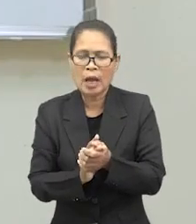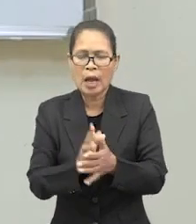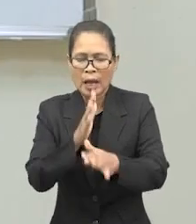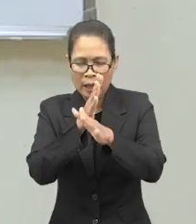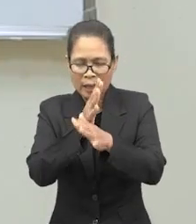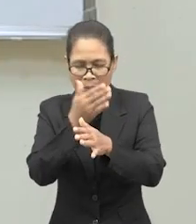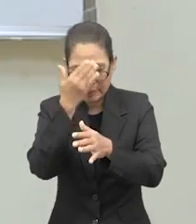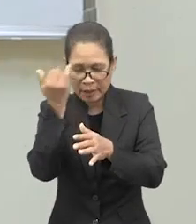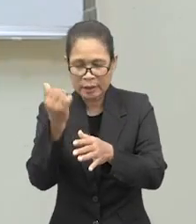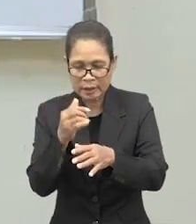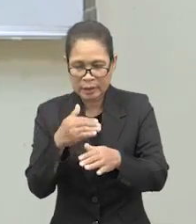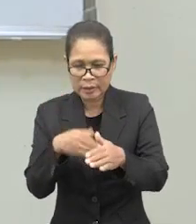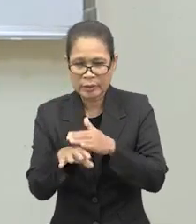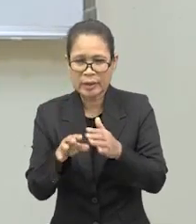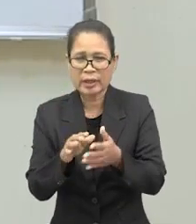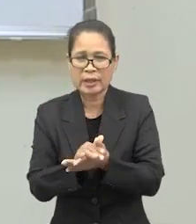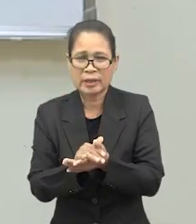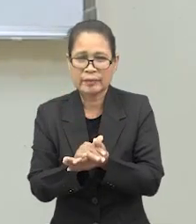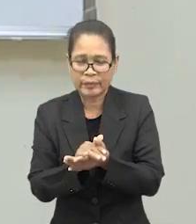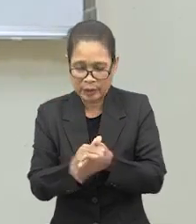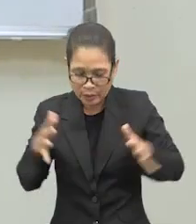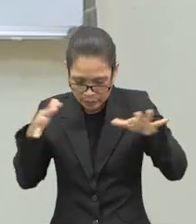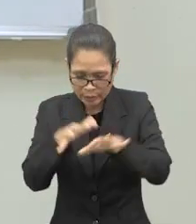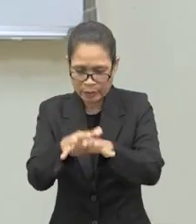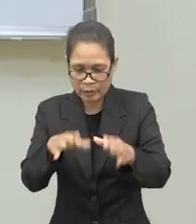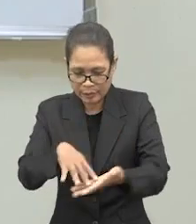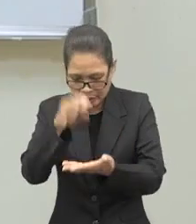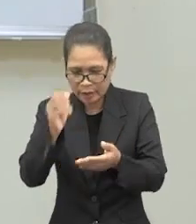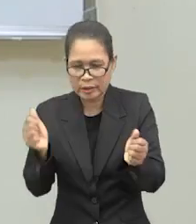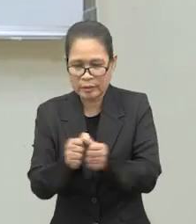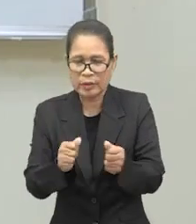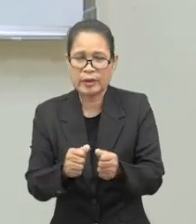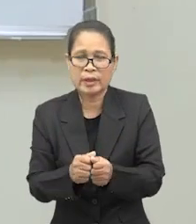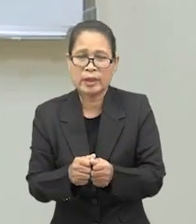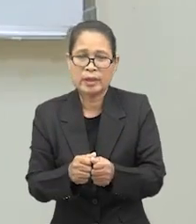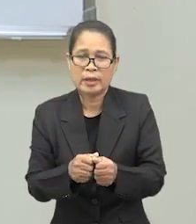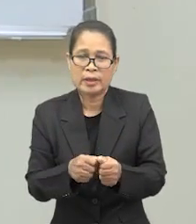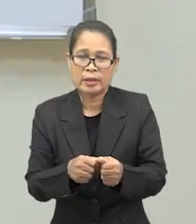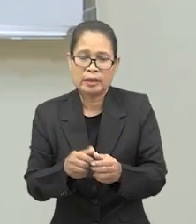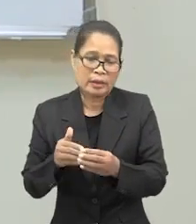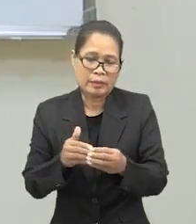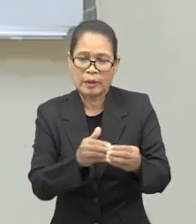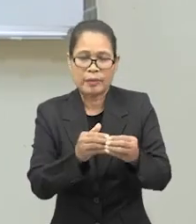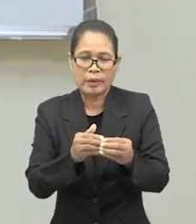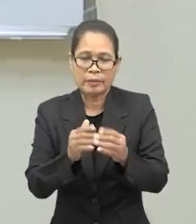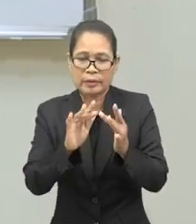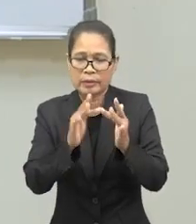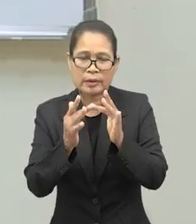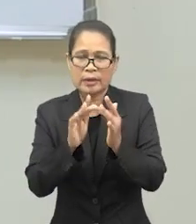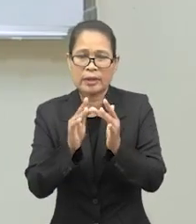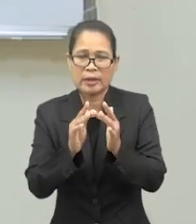chè chà cùng phách nà con cho riêng cho rùm riêng chùm mùi nhẹ